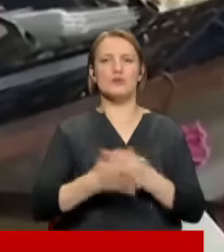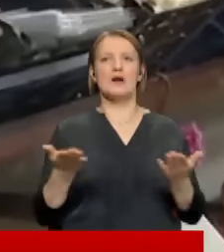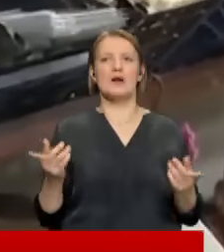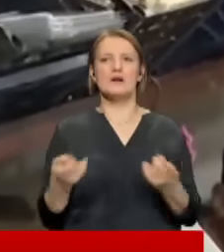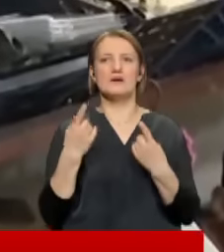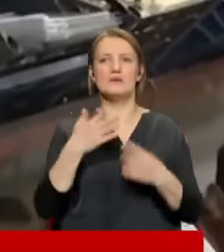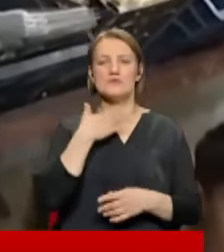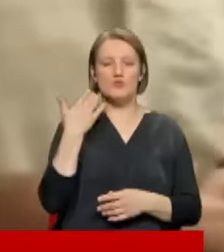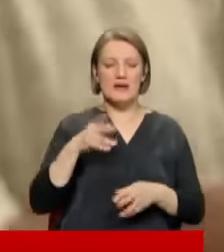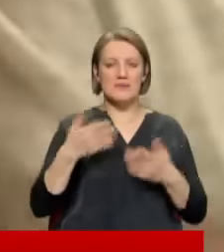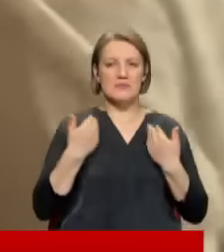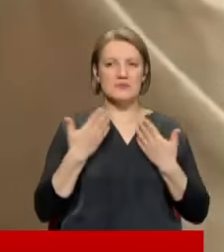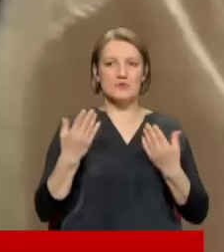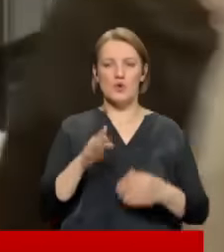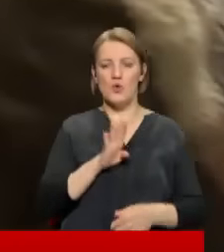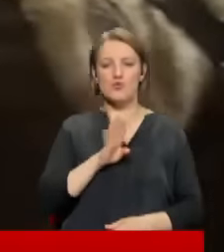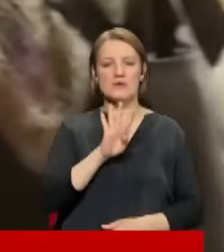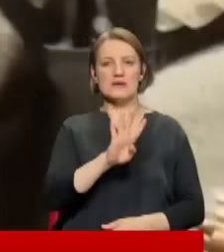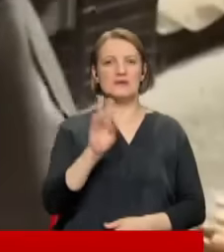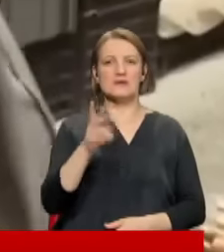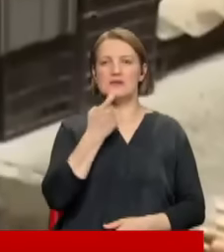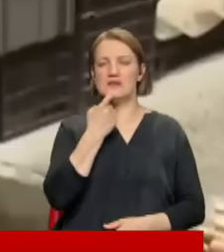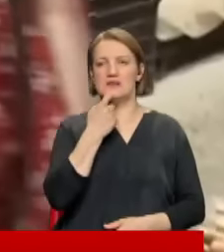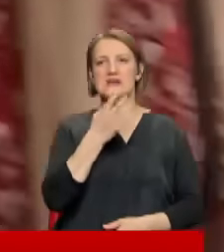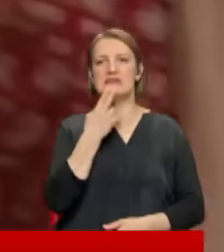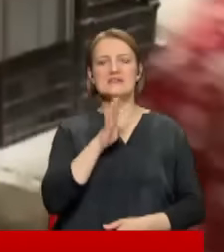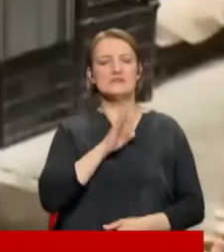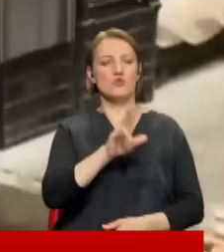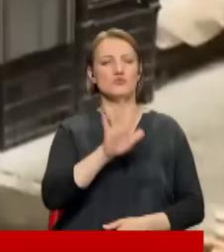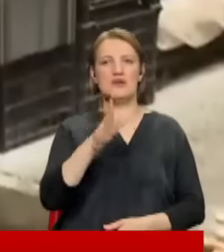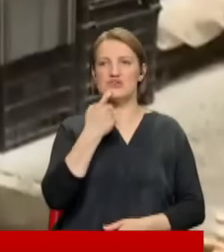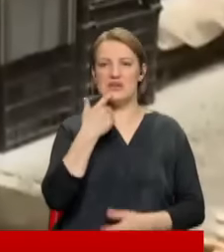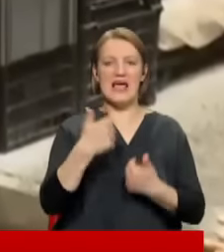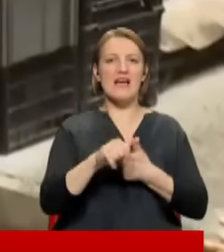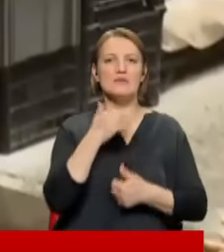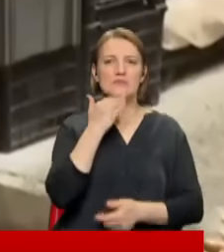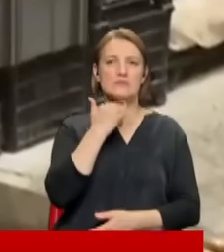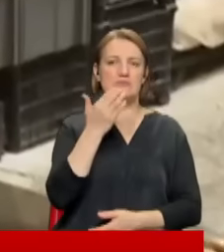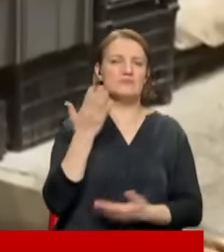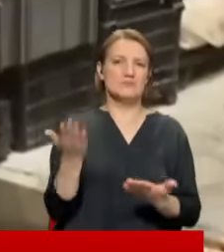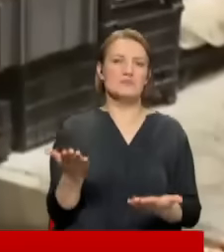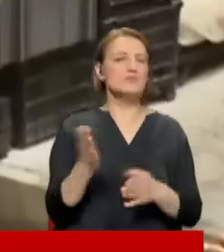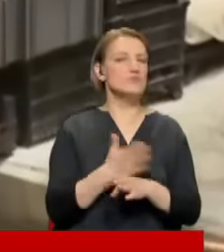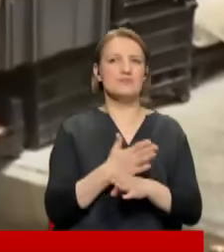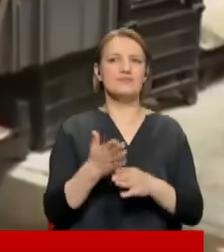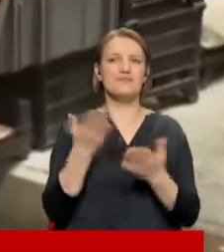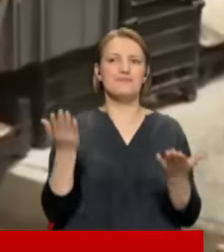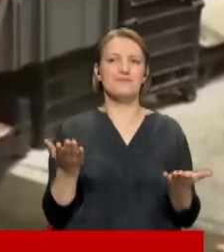Biz kurbanlıyız zaten. Oğlum 42 yaşında, kızım 35 yaşında, evlenemiyorlar. Çünkü